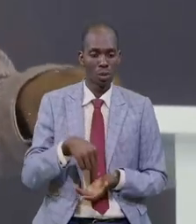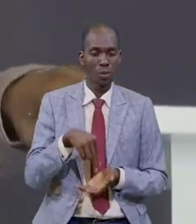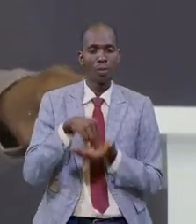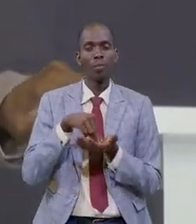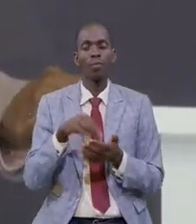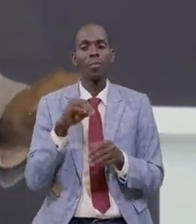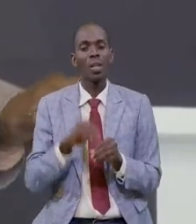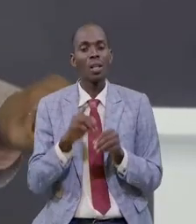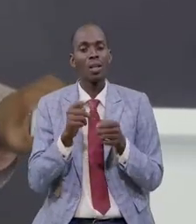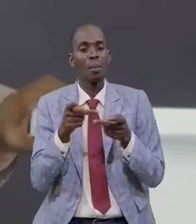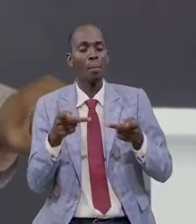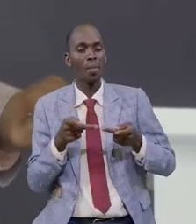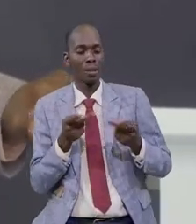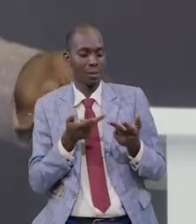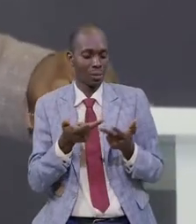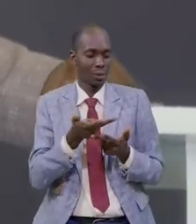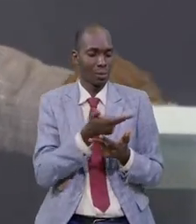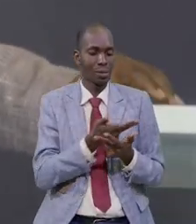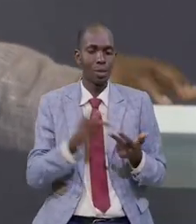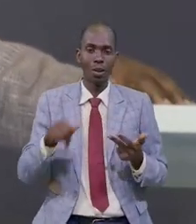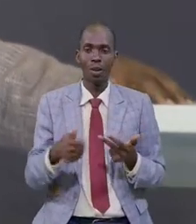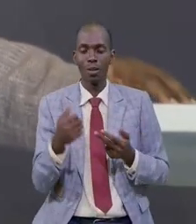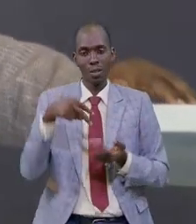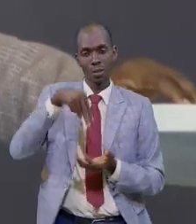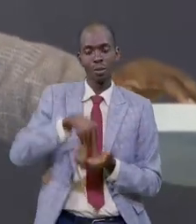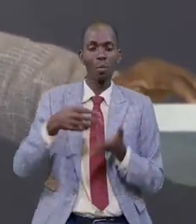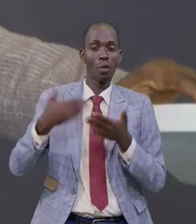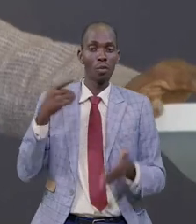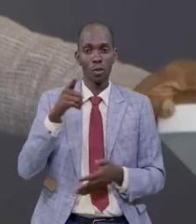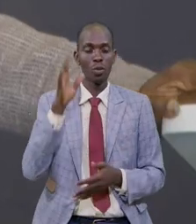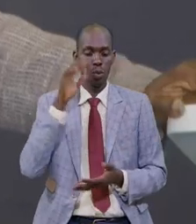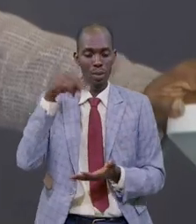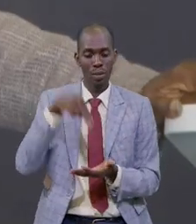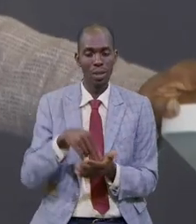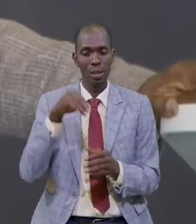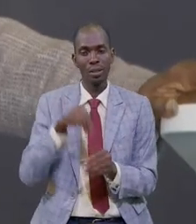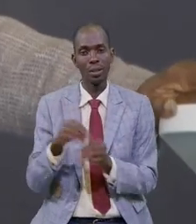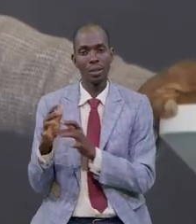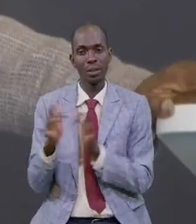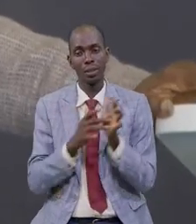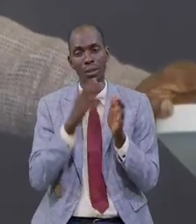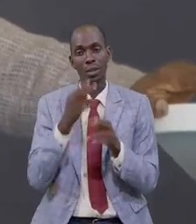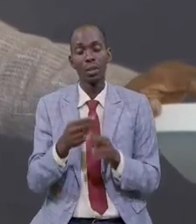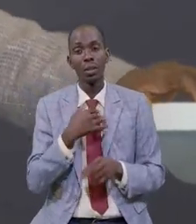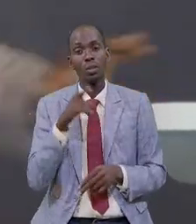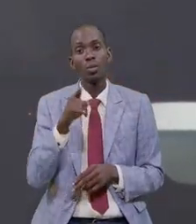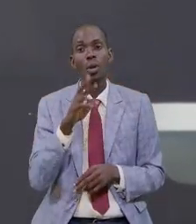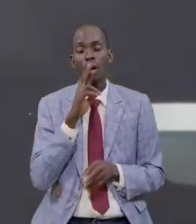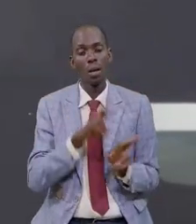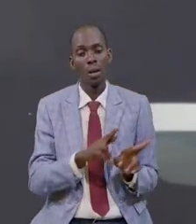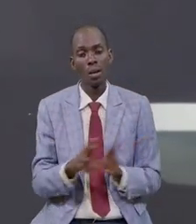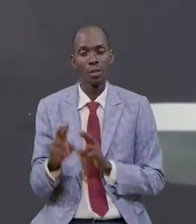place là où ils avaient tenu et tu tiendras et tu es prêt à tenir